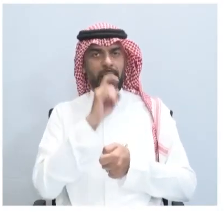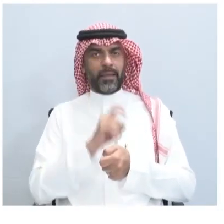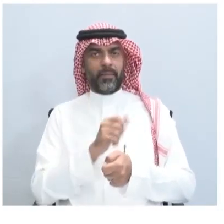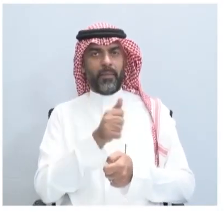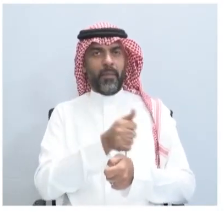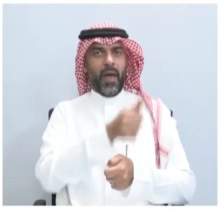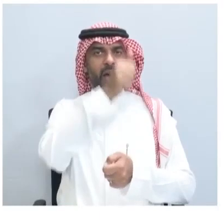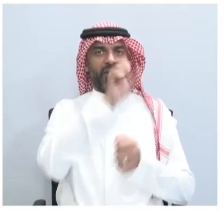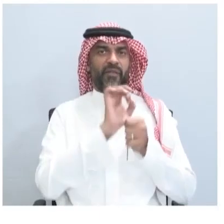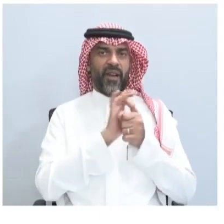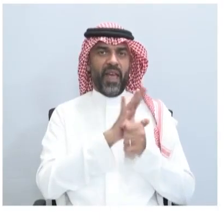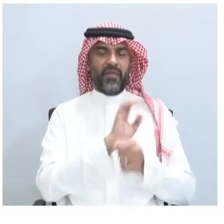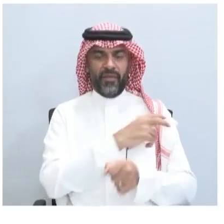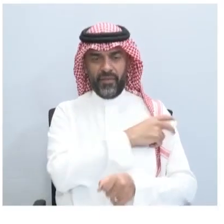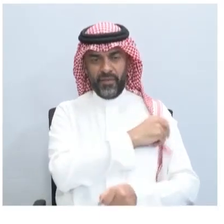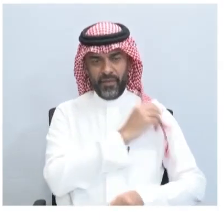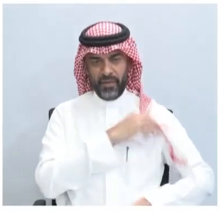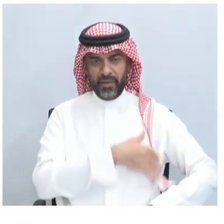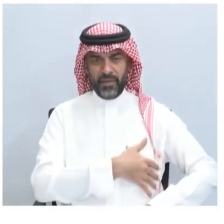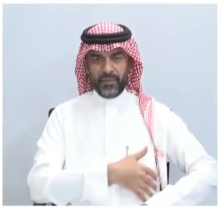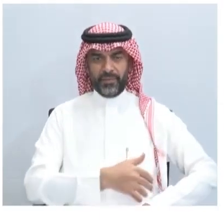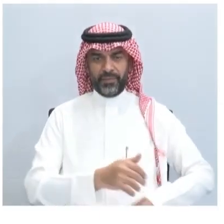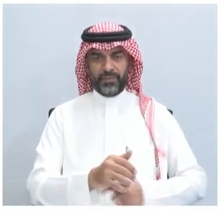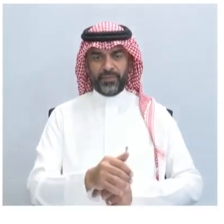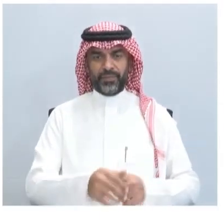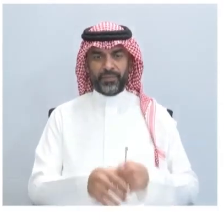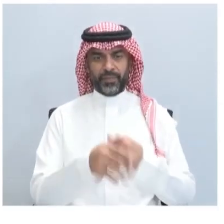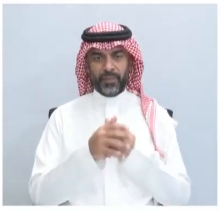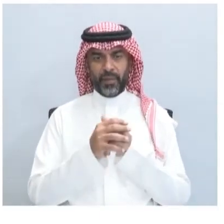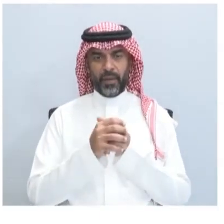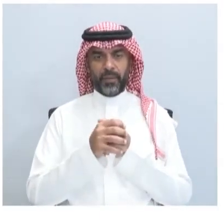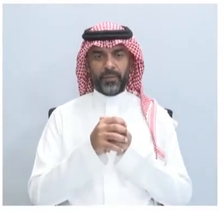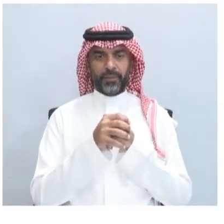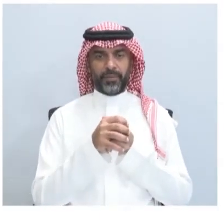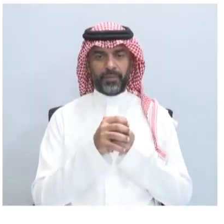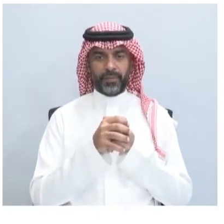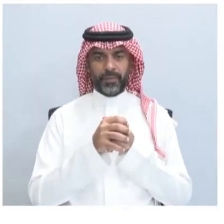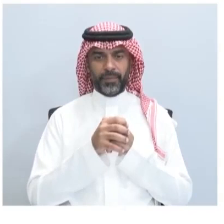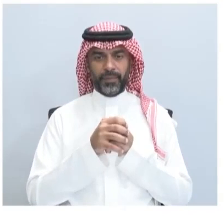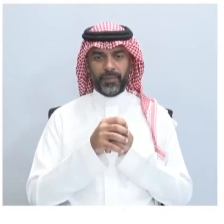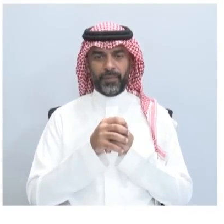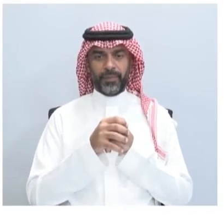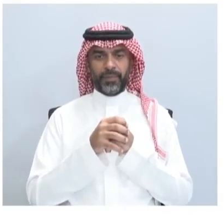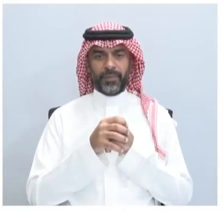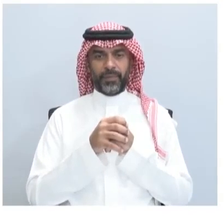الى على حتى او سبقت بحرفي الجر عن او منه